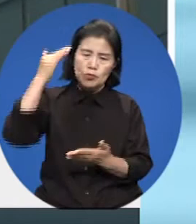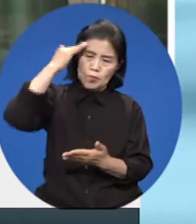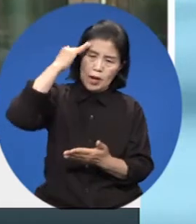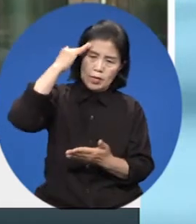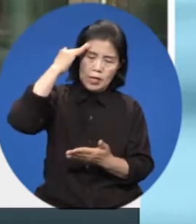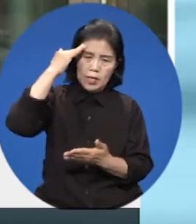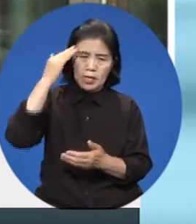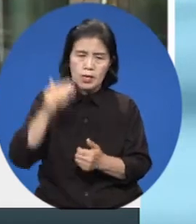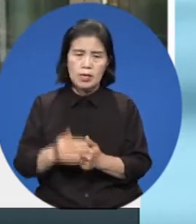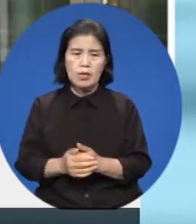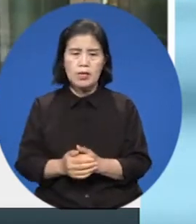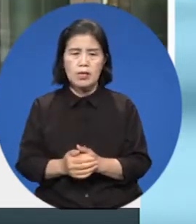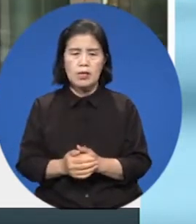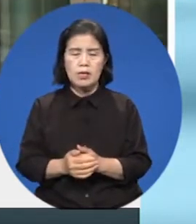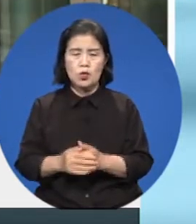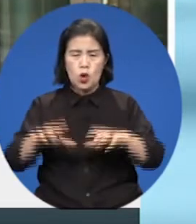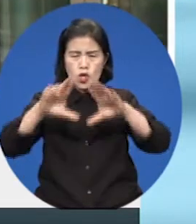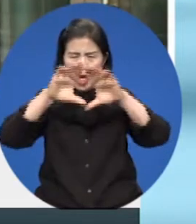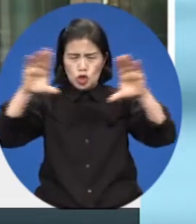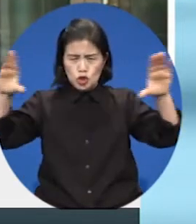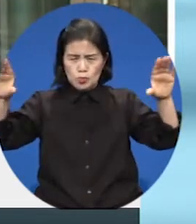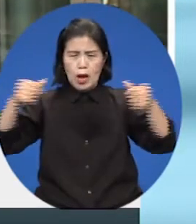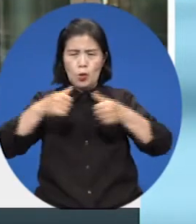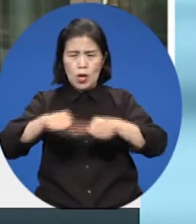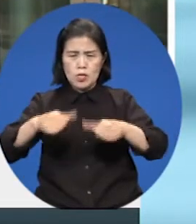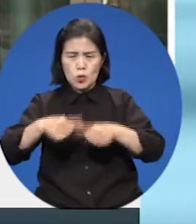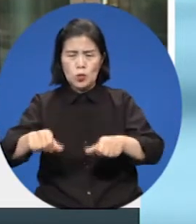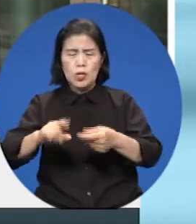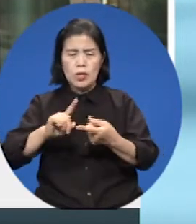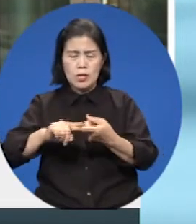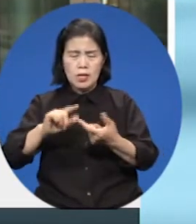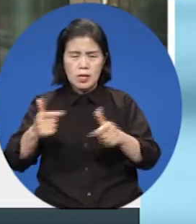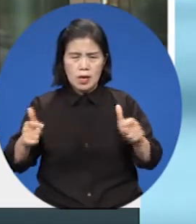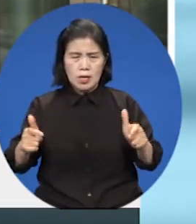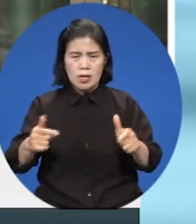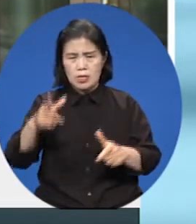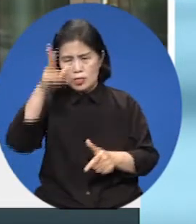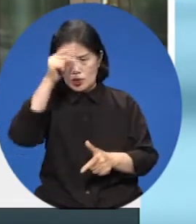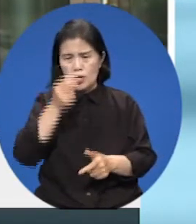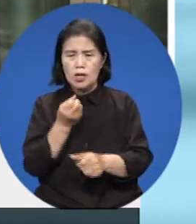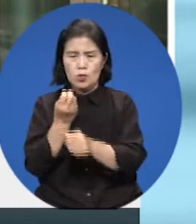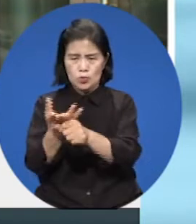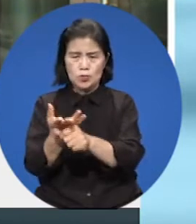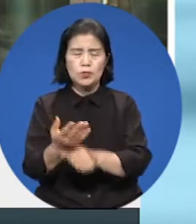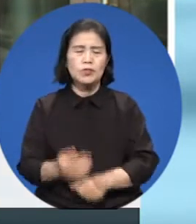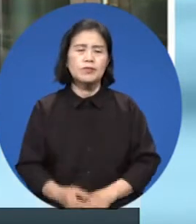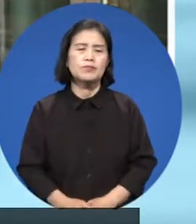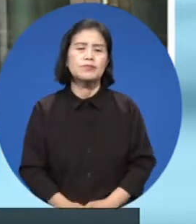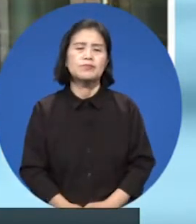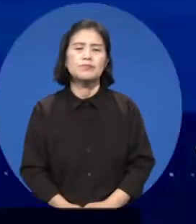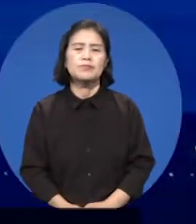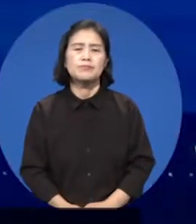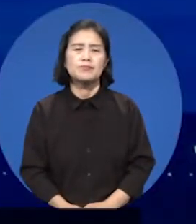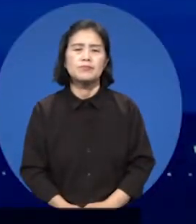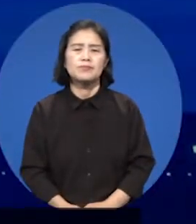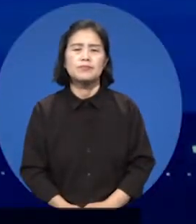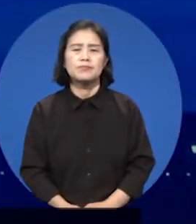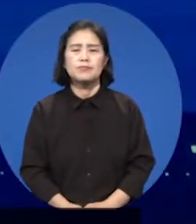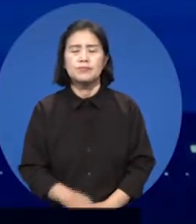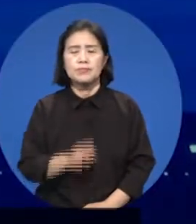그리고 퇴거 불응, 현수막 훼손에 따른 재물 손괴 혐의 등으로 경찰에 고소하기도 했습니다. 네.